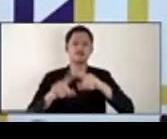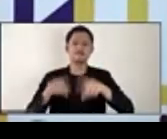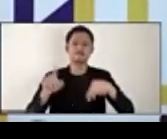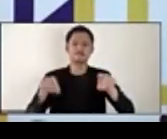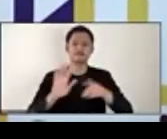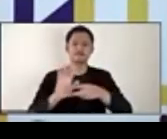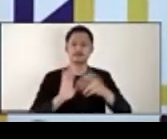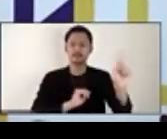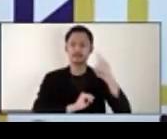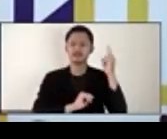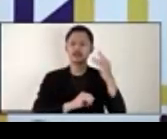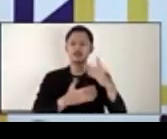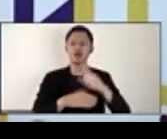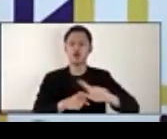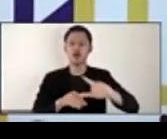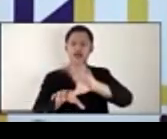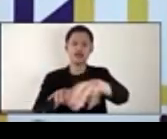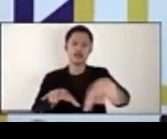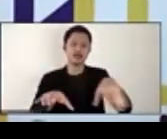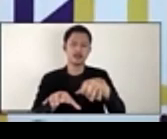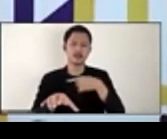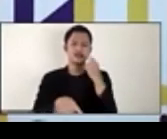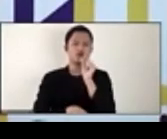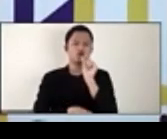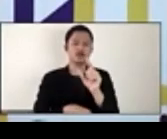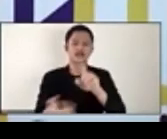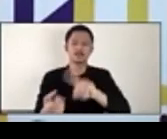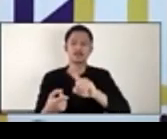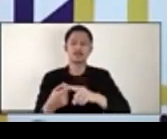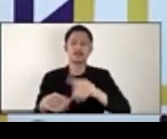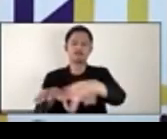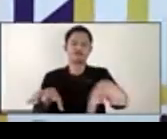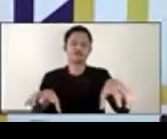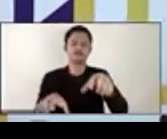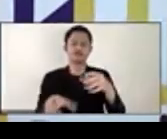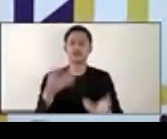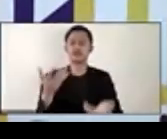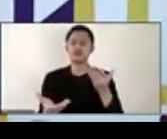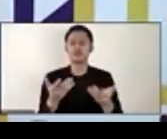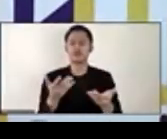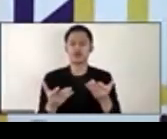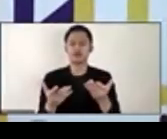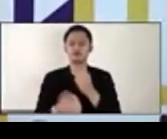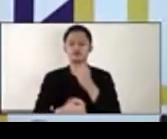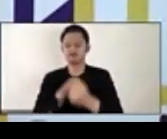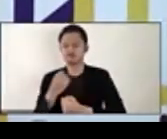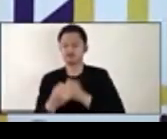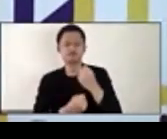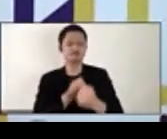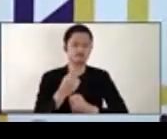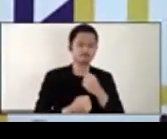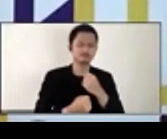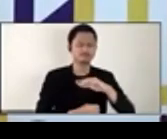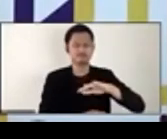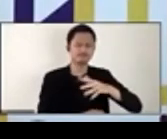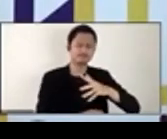nasional maupun lokal kami mengundang beberapa teman-teman dari lokal juga yang mungkin dalam upaya-upaya nya kadang-kadang tidak